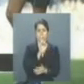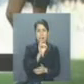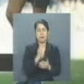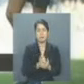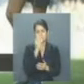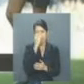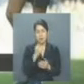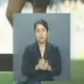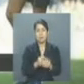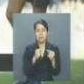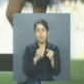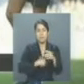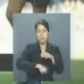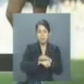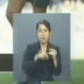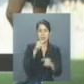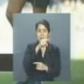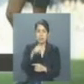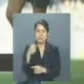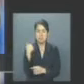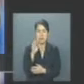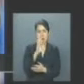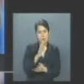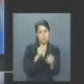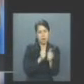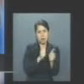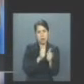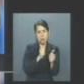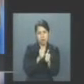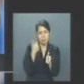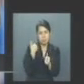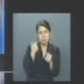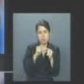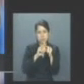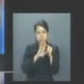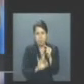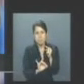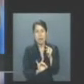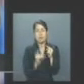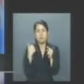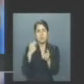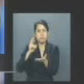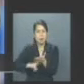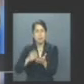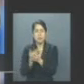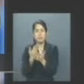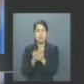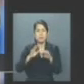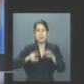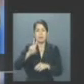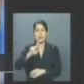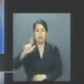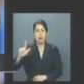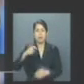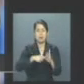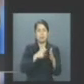ออกคำสั่งลงโทษซัวเรสห้ามลงเล่นเป็นจำนวน8นัดพร้อมทั้งปรับเงินอีก 40,000 ปอนด์หรือประมาณ2ล้านบาทจากการที่ซัว